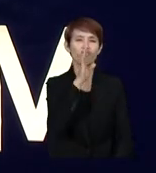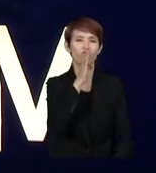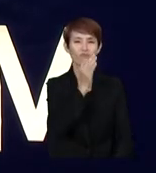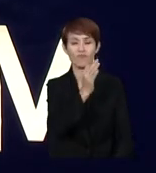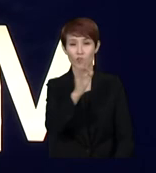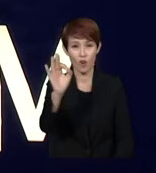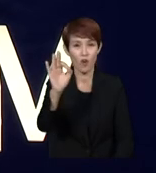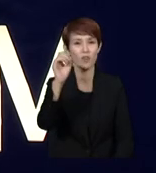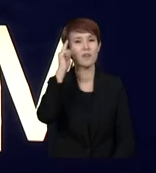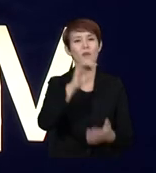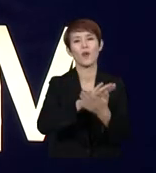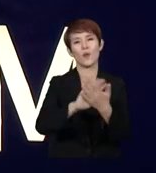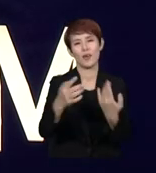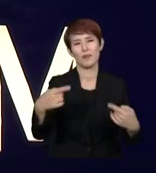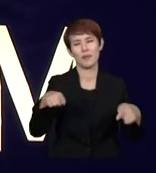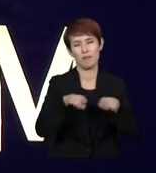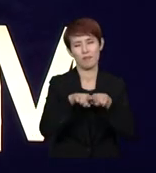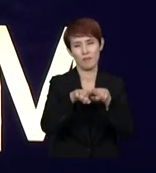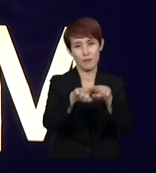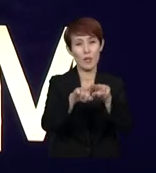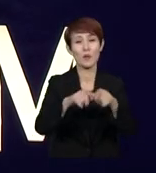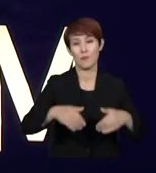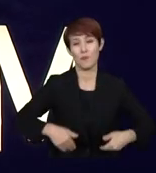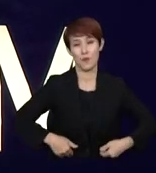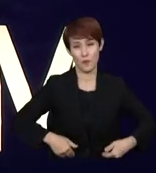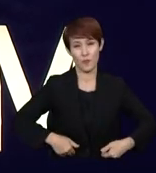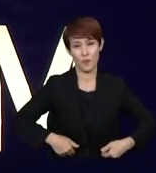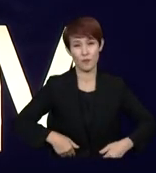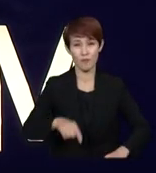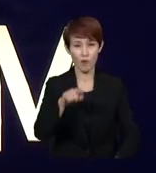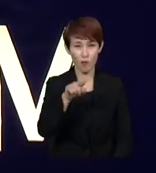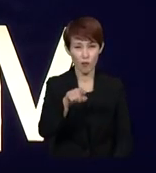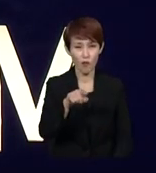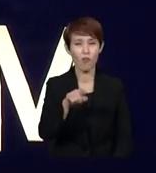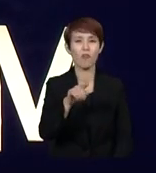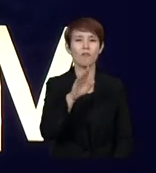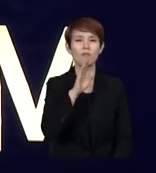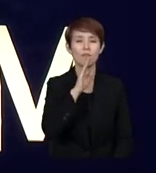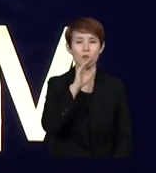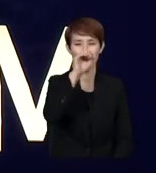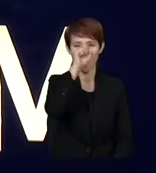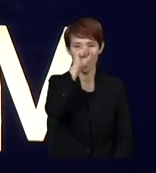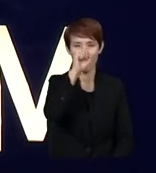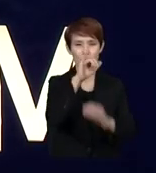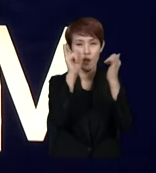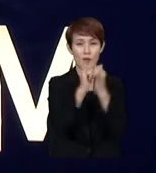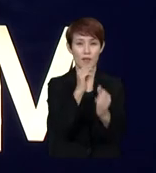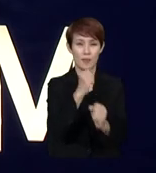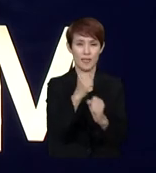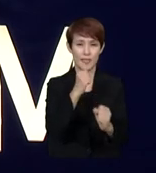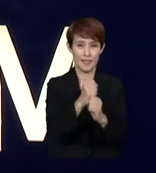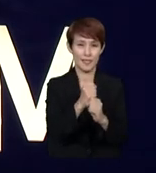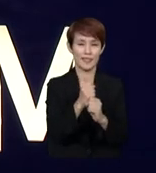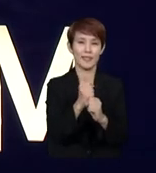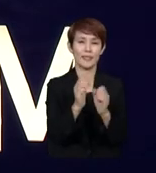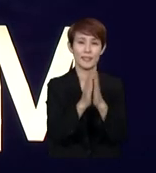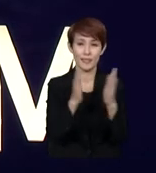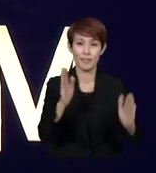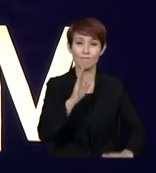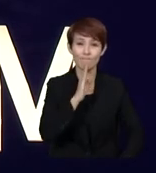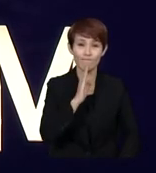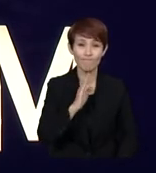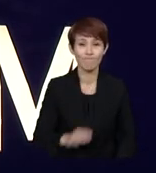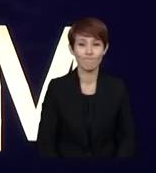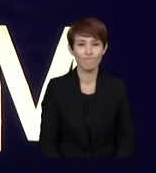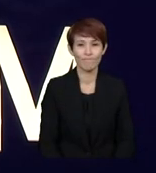함께 앞으로 우리가 나아가야 할 길을 모색하는 것이 좀 더 나은 사회를 구축해 나가는 시초가 되지 않을까 이런 생각해